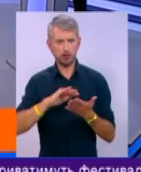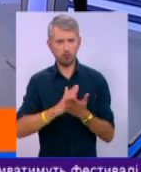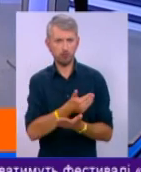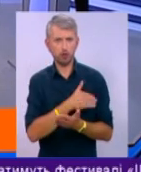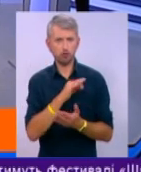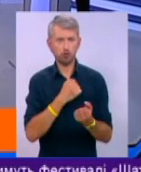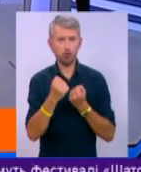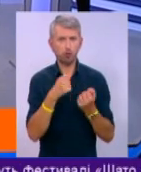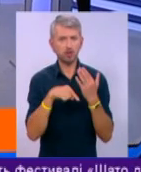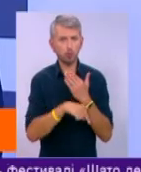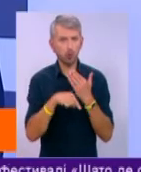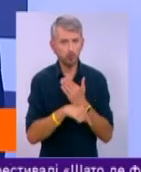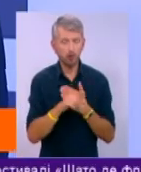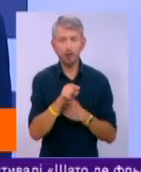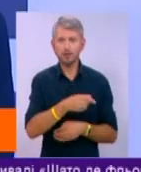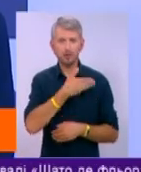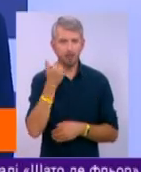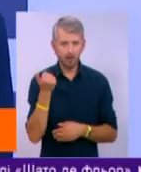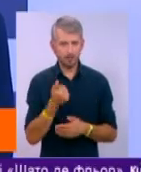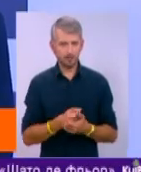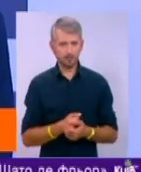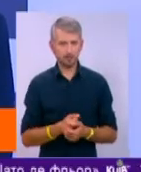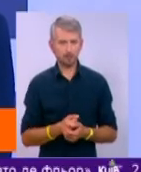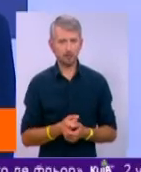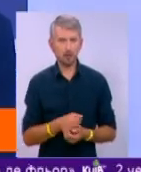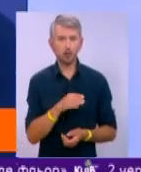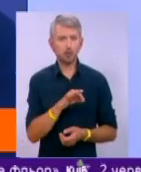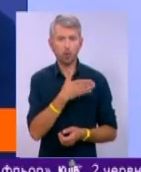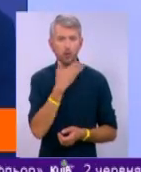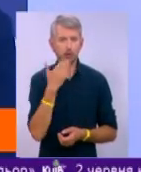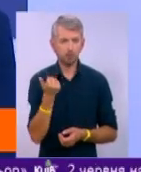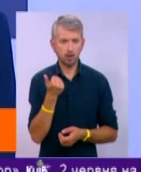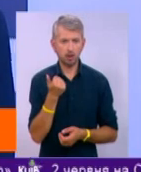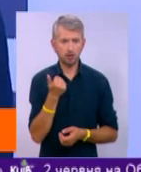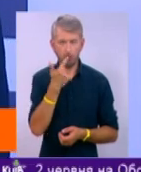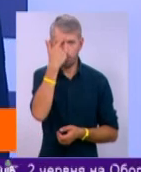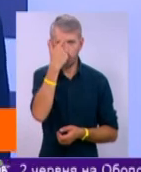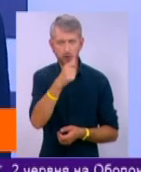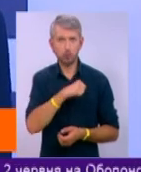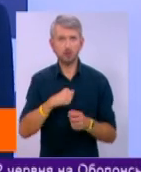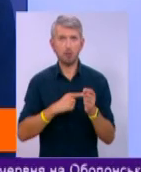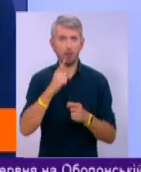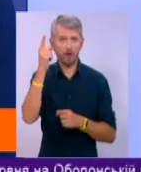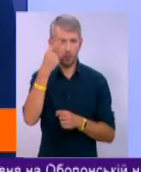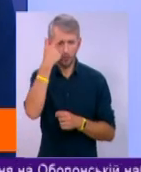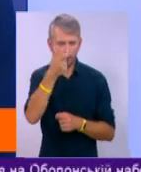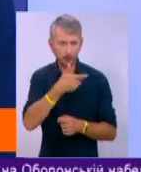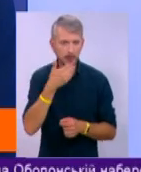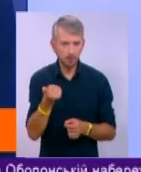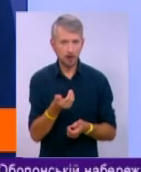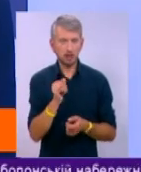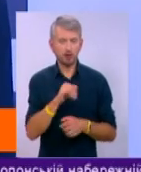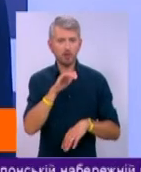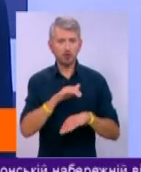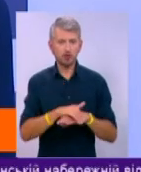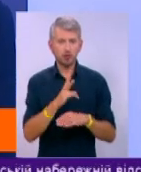щодо боротьби з корупцією, а її немає, так, то немає посилу самого верху, так, і фактично